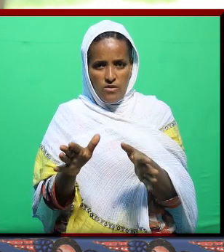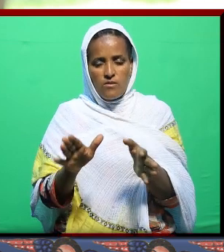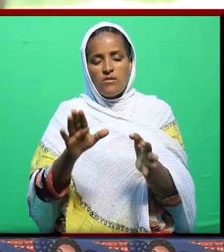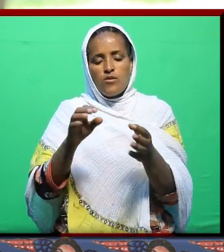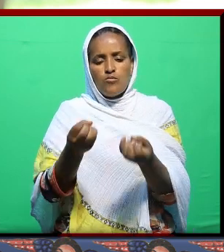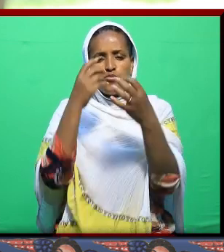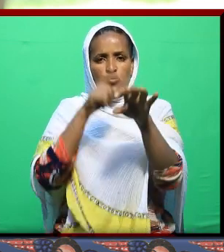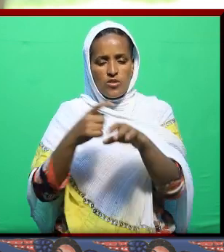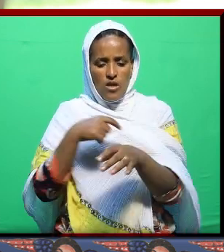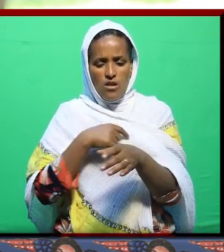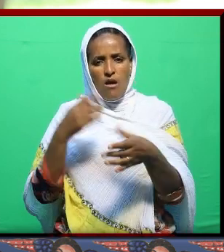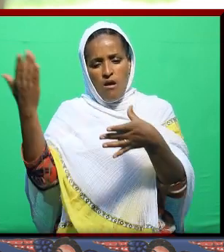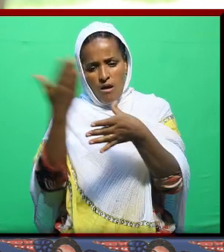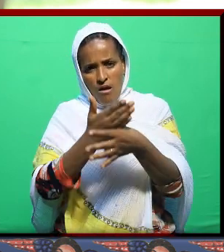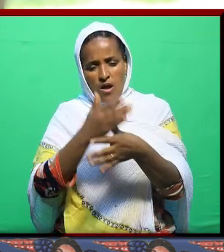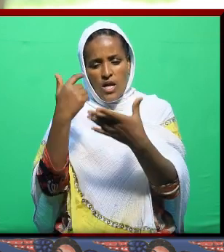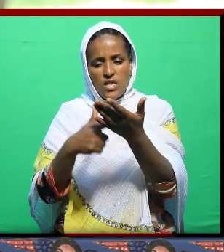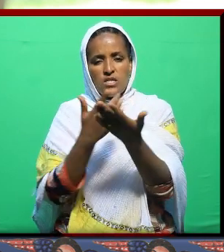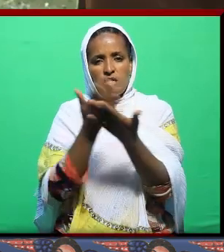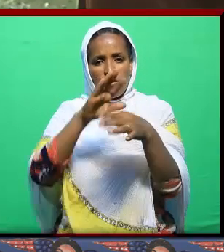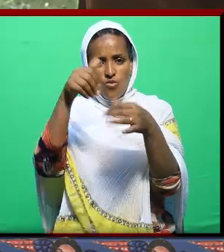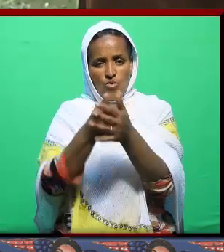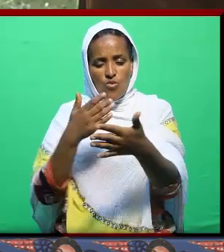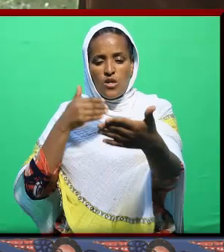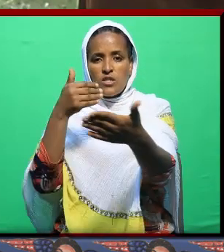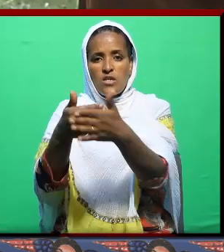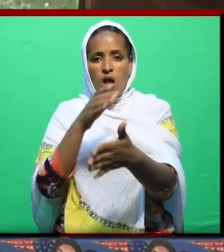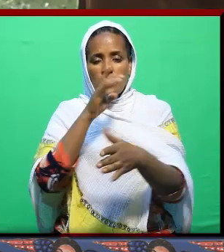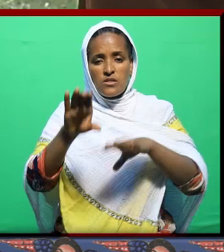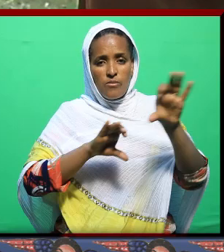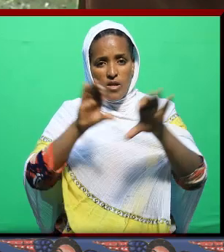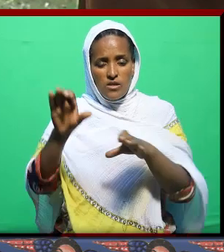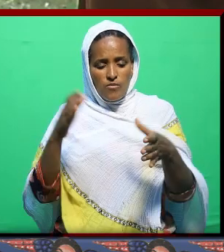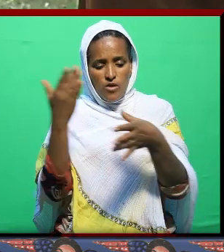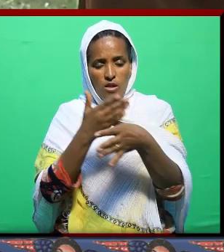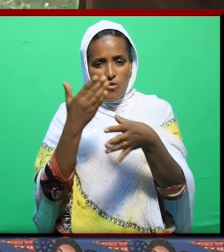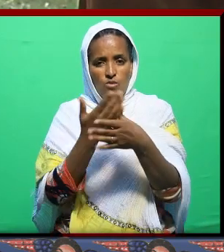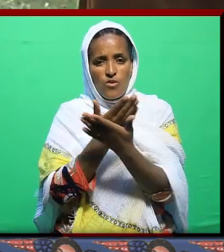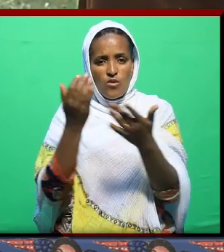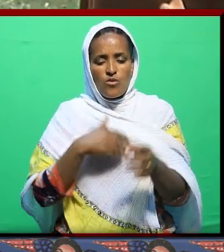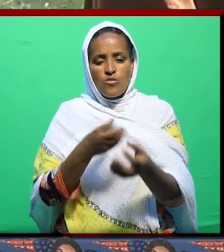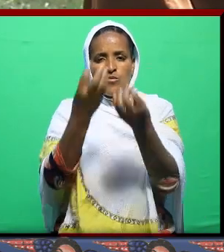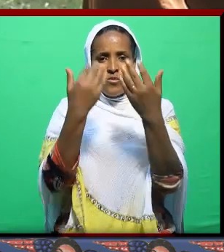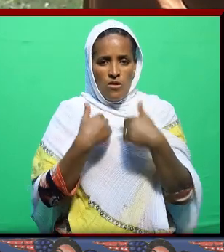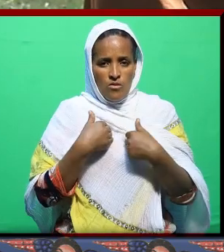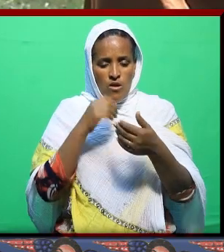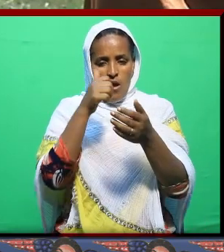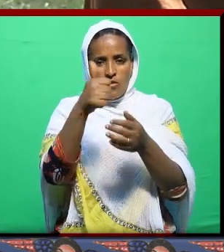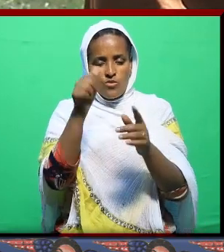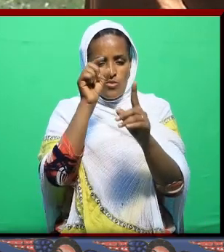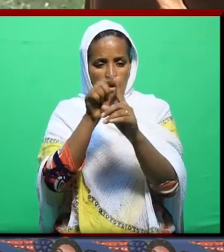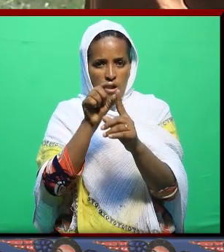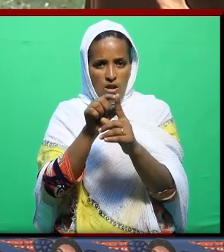አለመጣስ አሁን ብዙ ጊዜ የሚከለክለን ወይም ደግሞ ከነዚህ ነገሮች እንዳንደርስ የሚያደርገን የሚከለክሉ ነገሮች